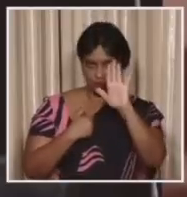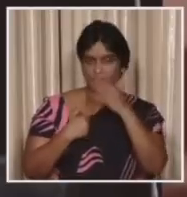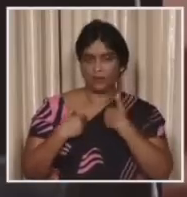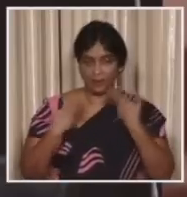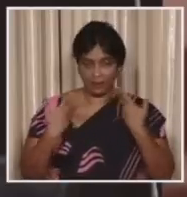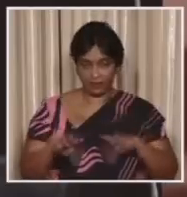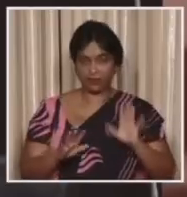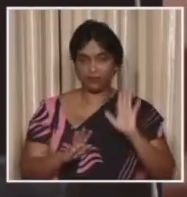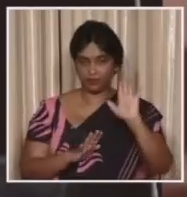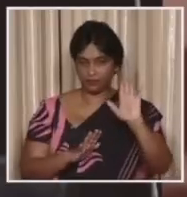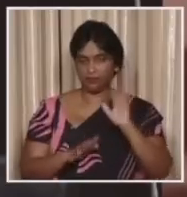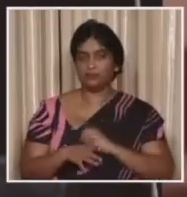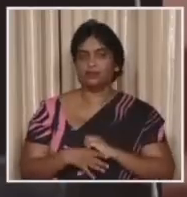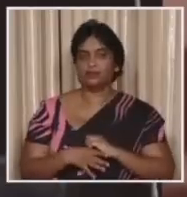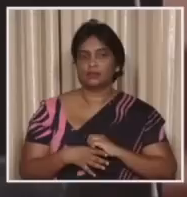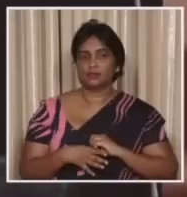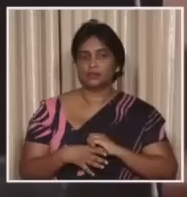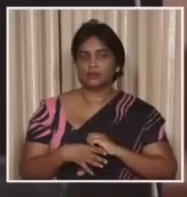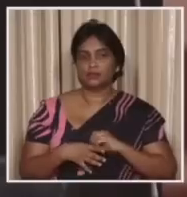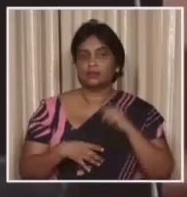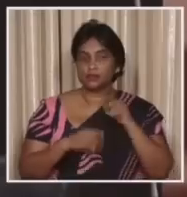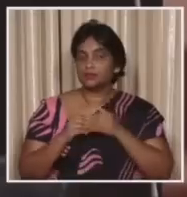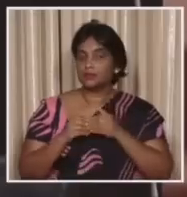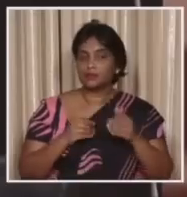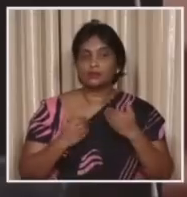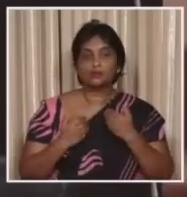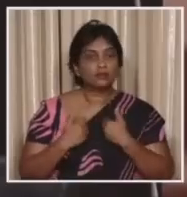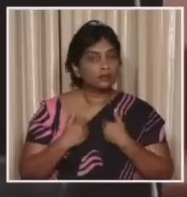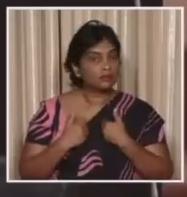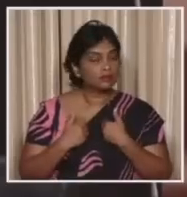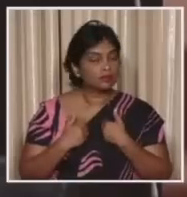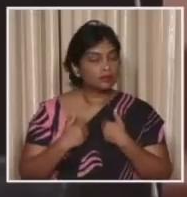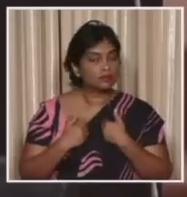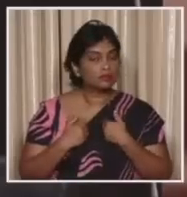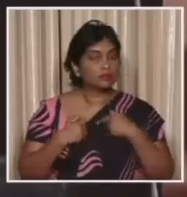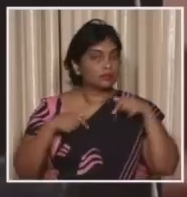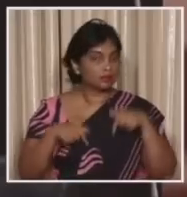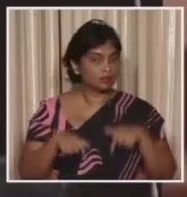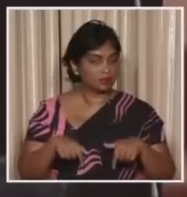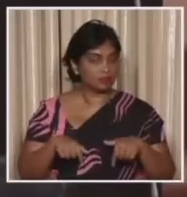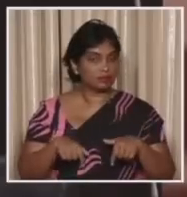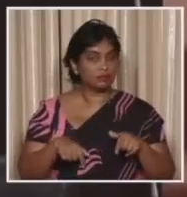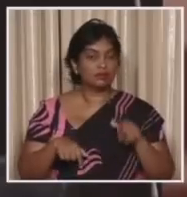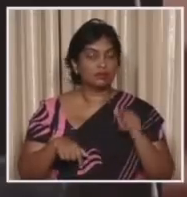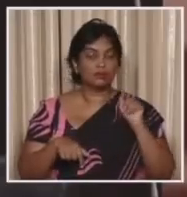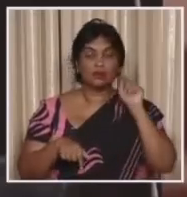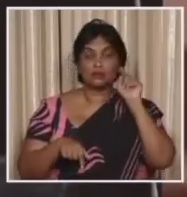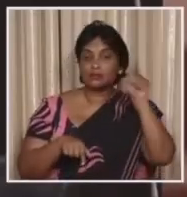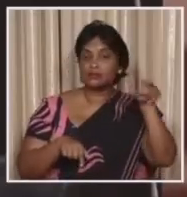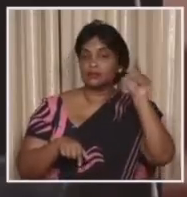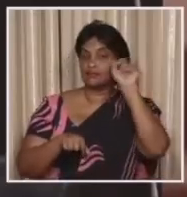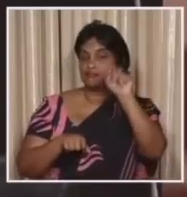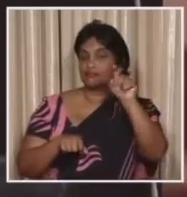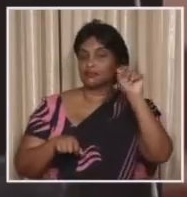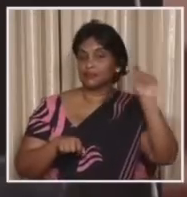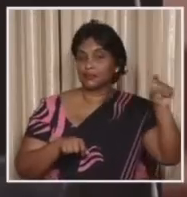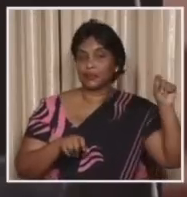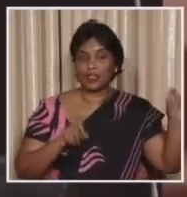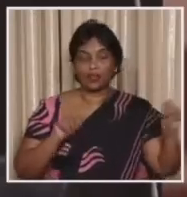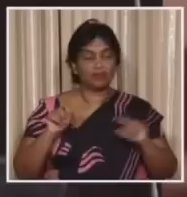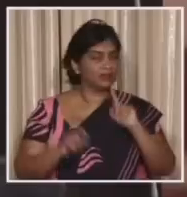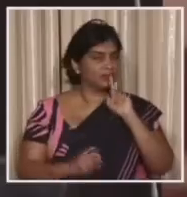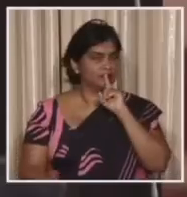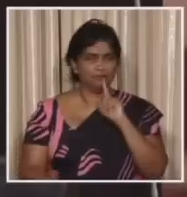prima etakota ehema wenakan mama මෙතන එක එක නිලධාරීන්ගේ නම් කියන